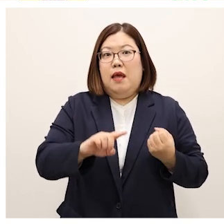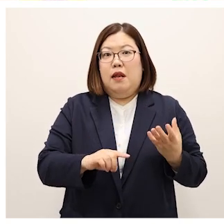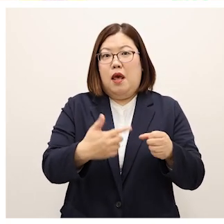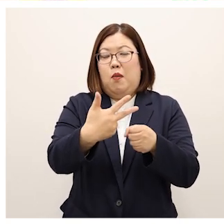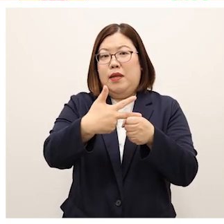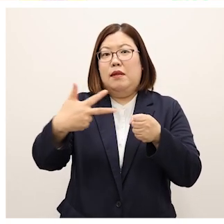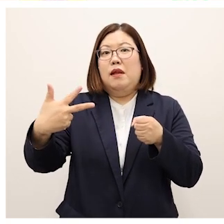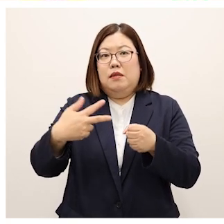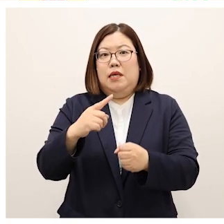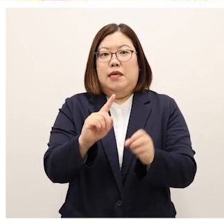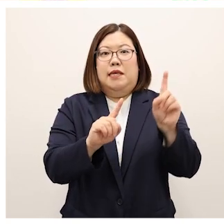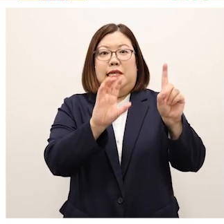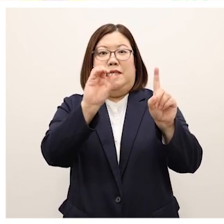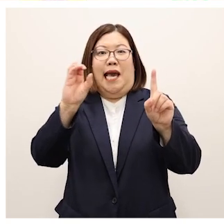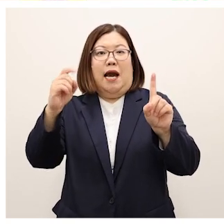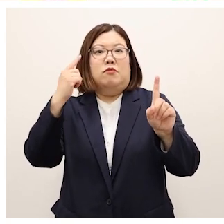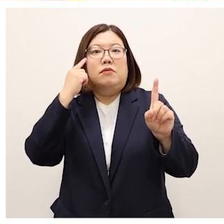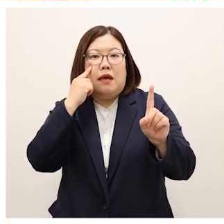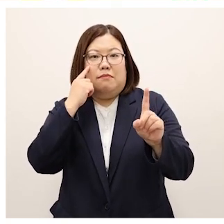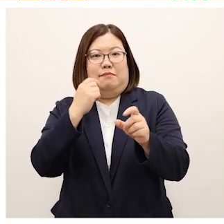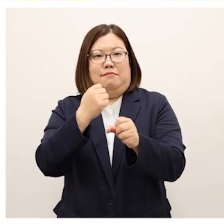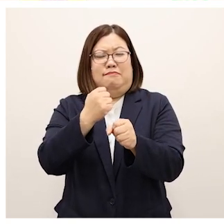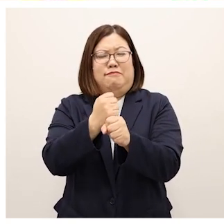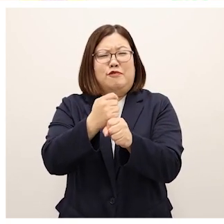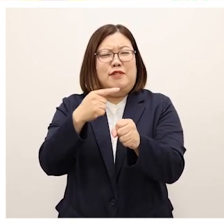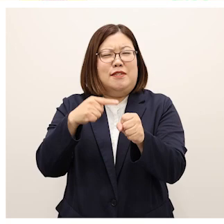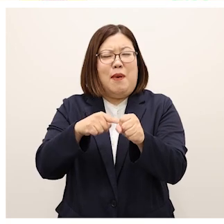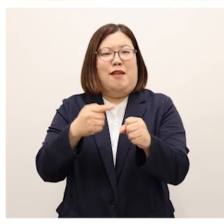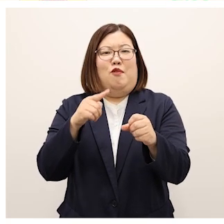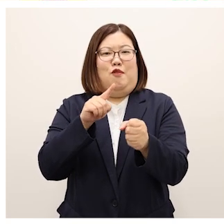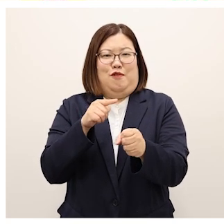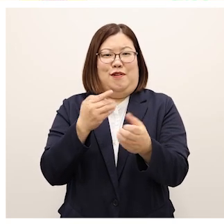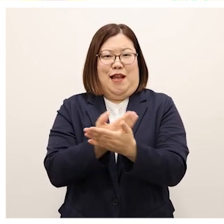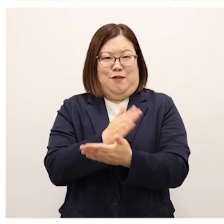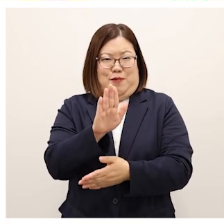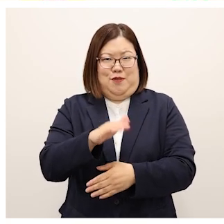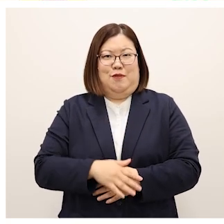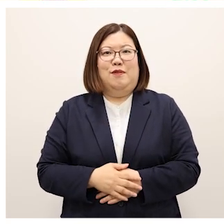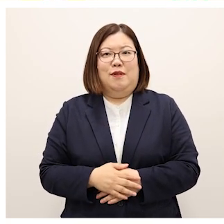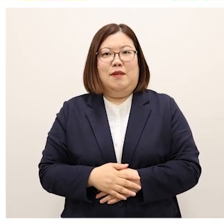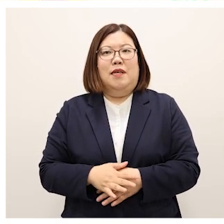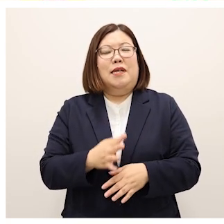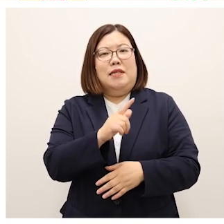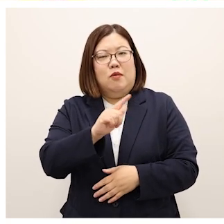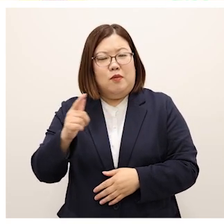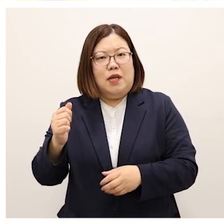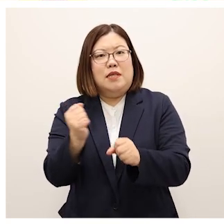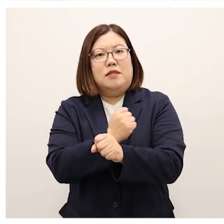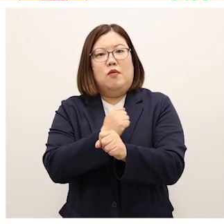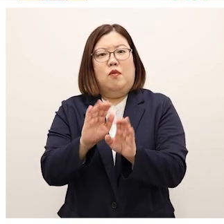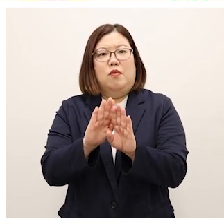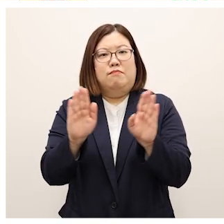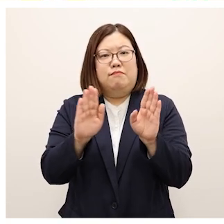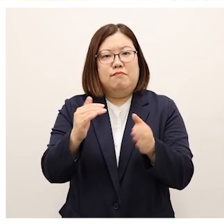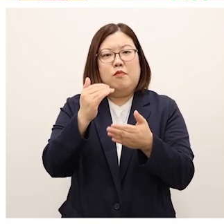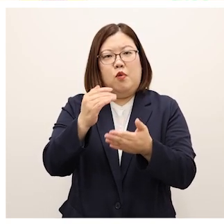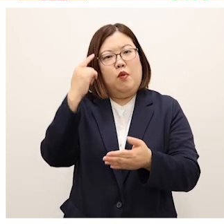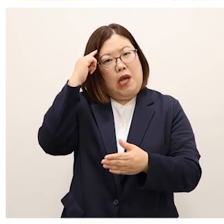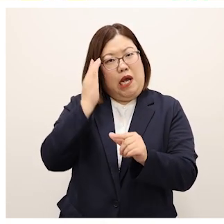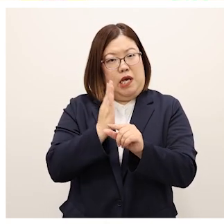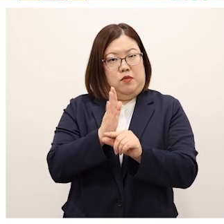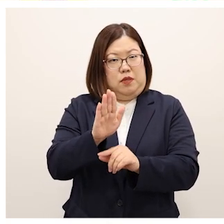年に100周年という大きな節目を迎えることから、現在さまざまな事業を検討しております